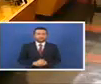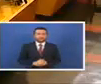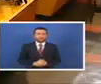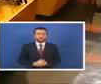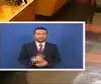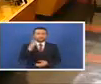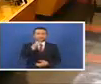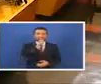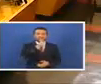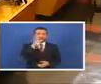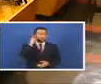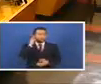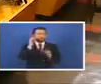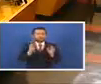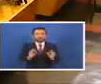Bir ses duyarsınız.